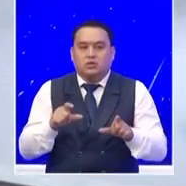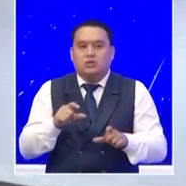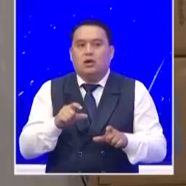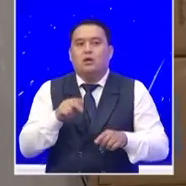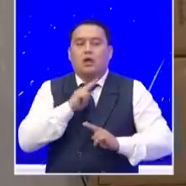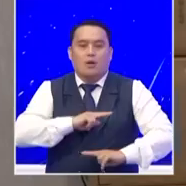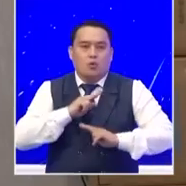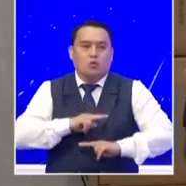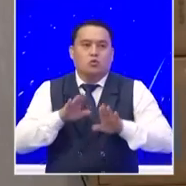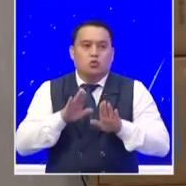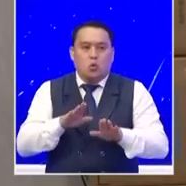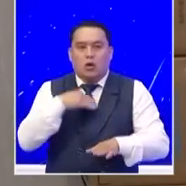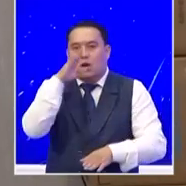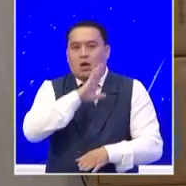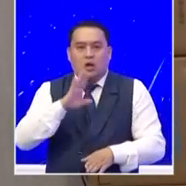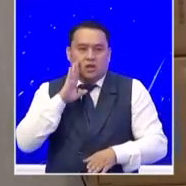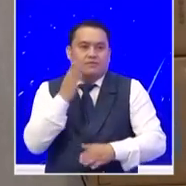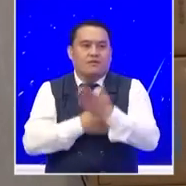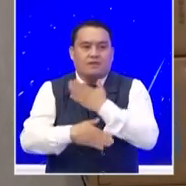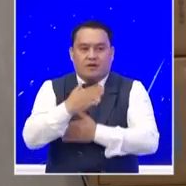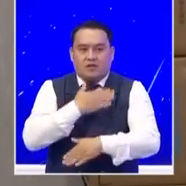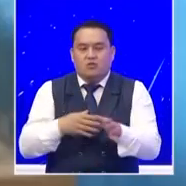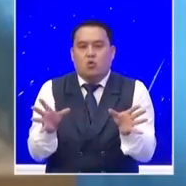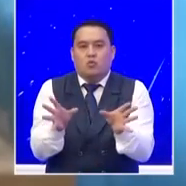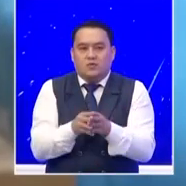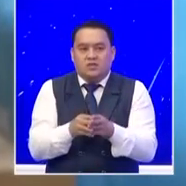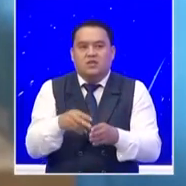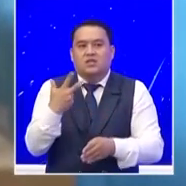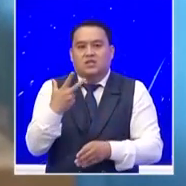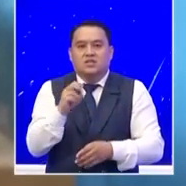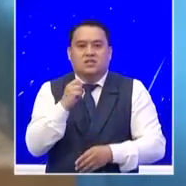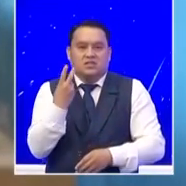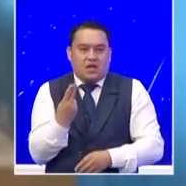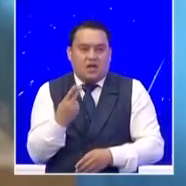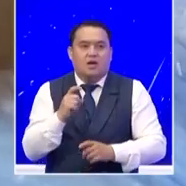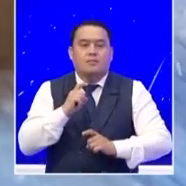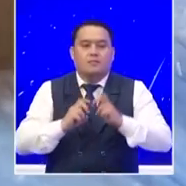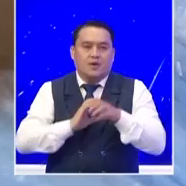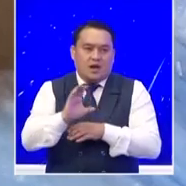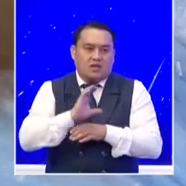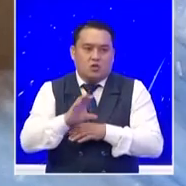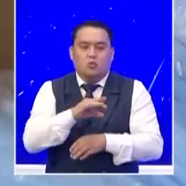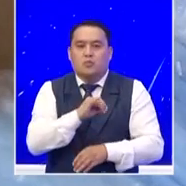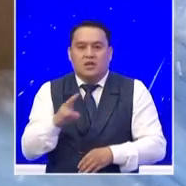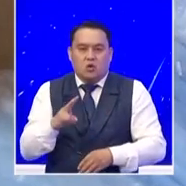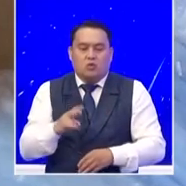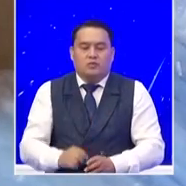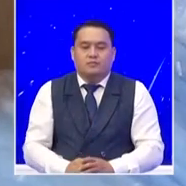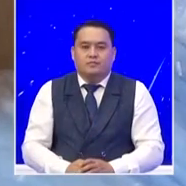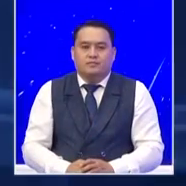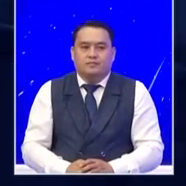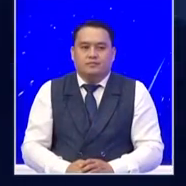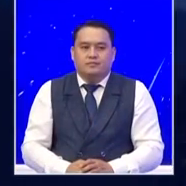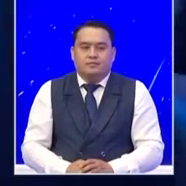цехе будут исключительно родители детей-инвалидов. В общей сложности три цеха в месяц будут производить до 1,5 миллиона медицинских